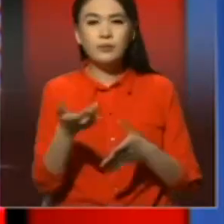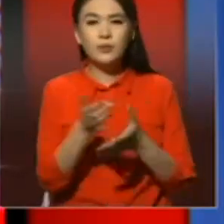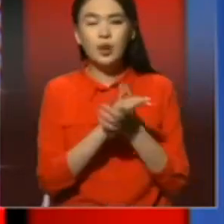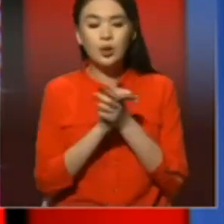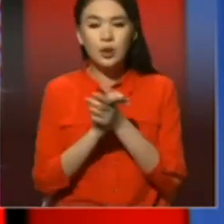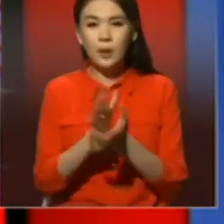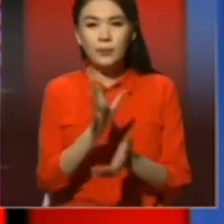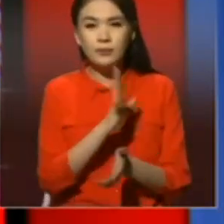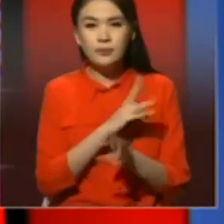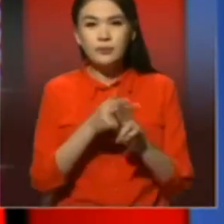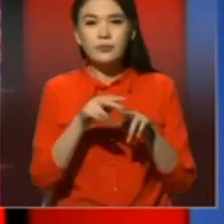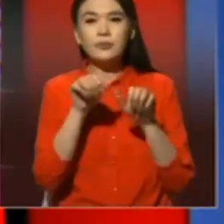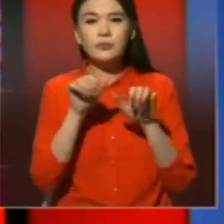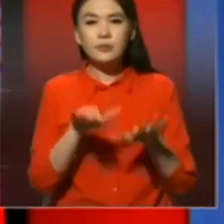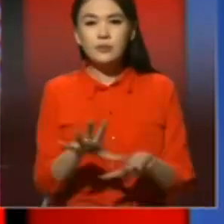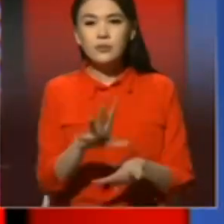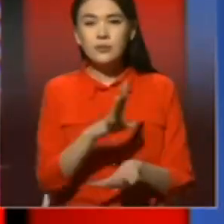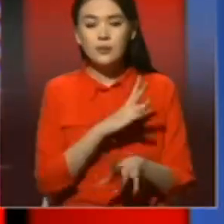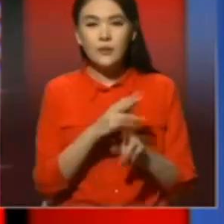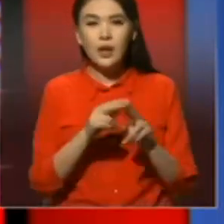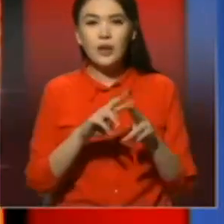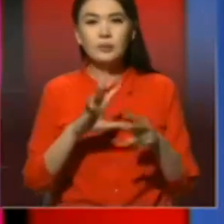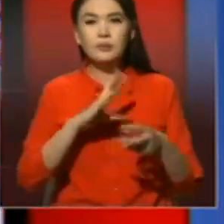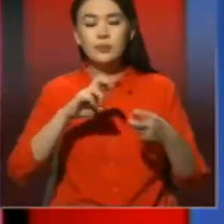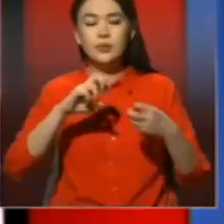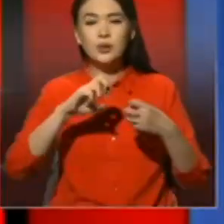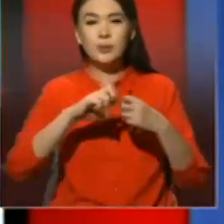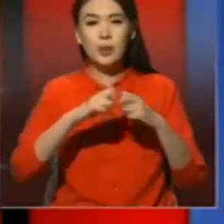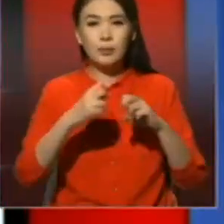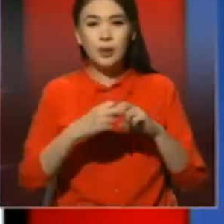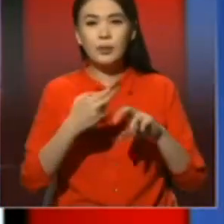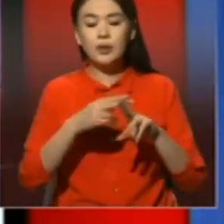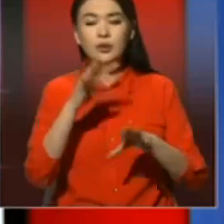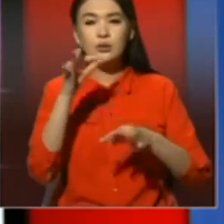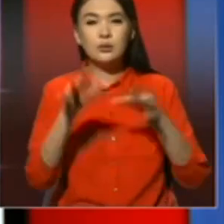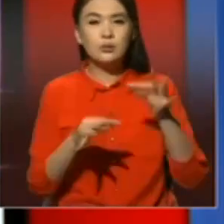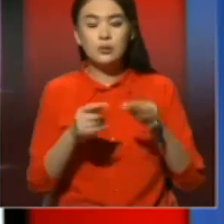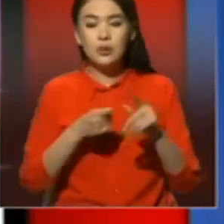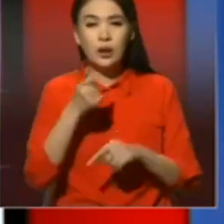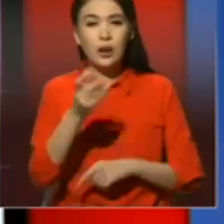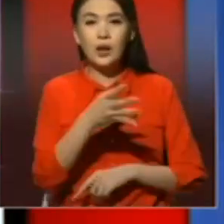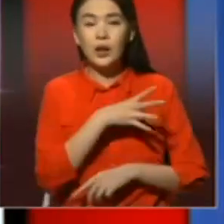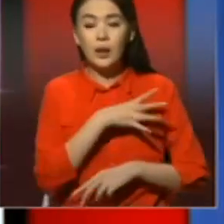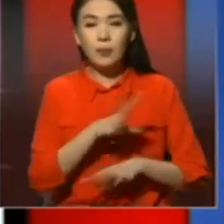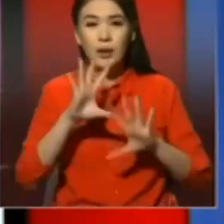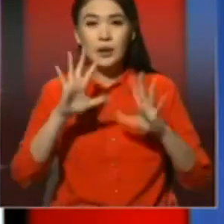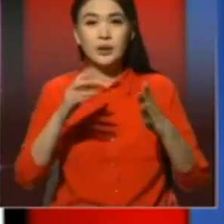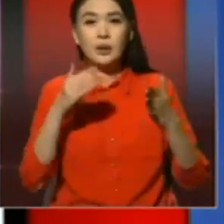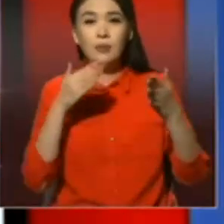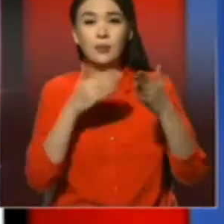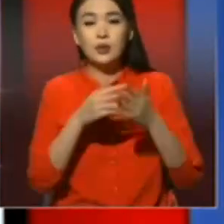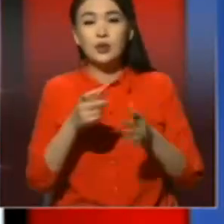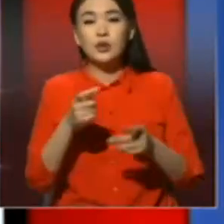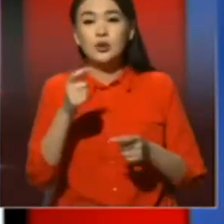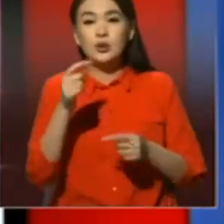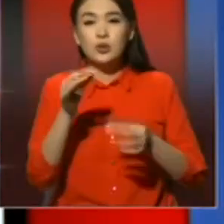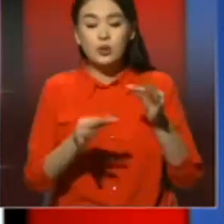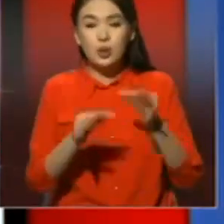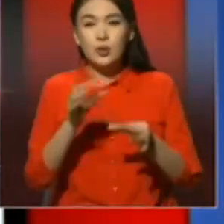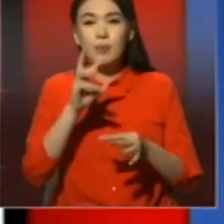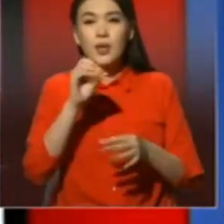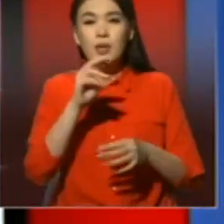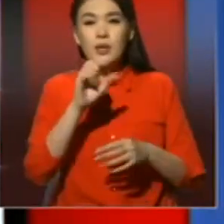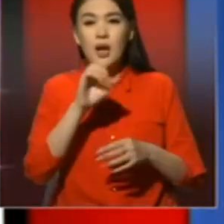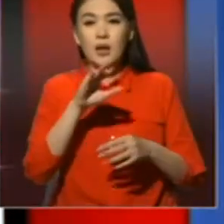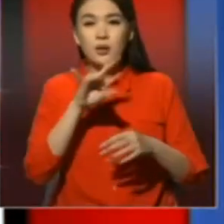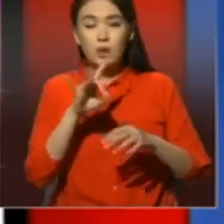мәселе оңтайлы шешілді деген нәрсе. Ол мәселе сотқа барған жоқ деген нәрсе. Егер ол сотқа баратын болса, медиатордан өтіп кетті, сотқа